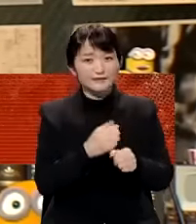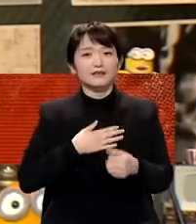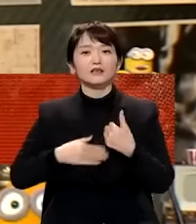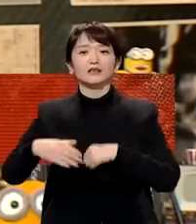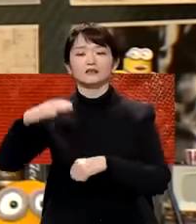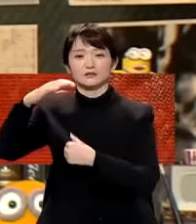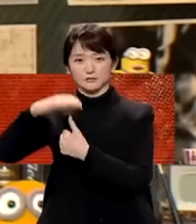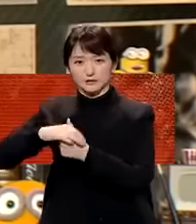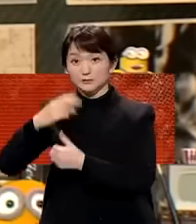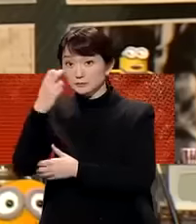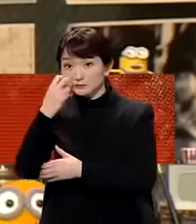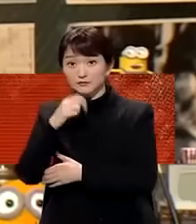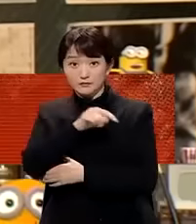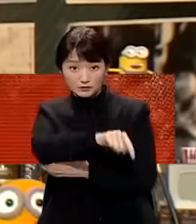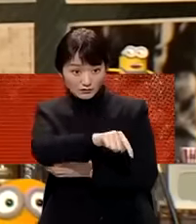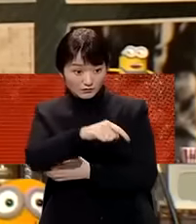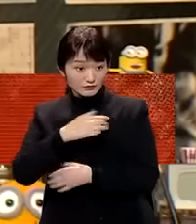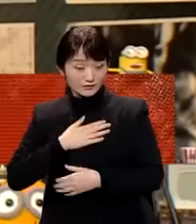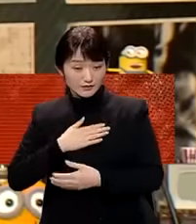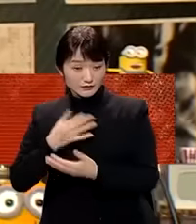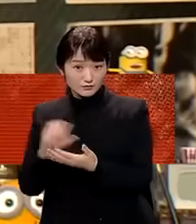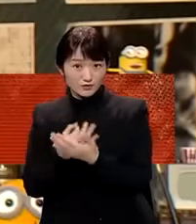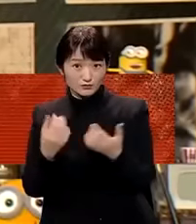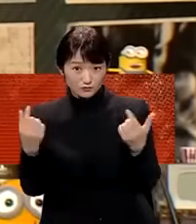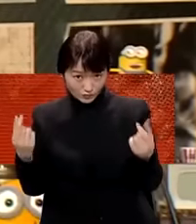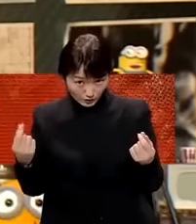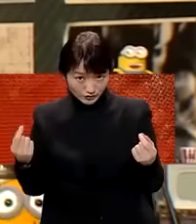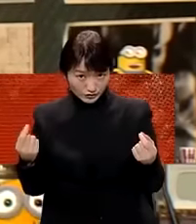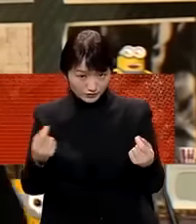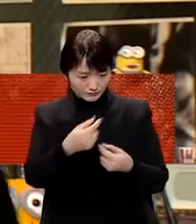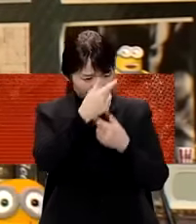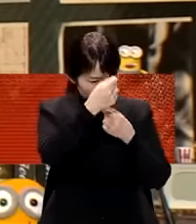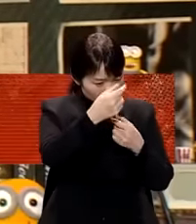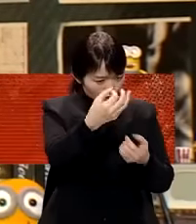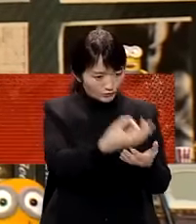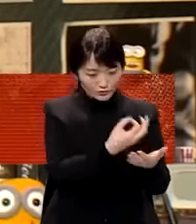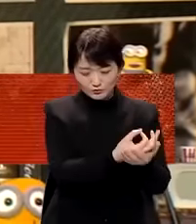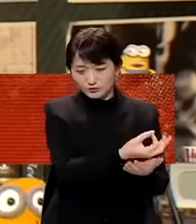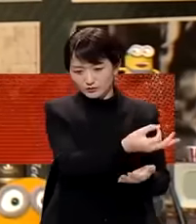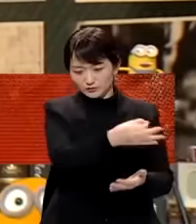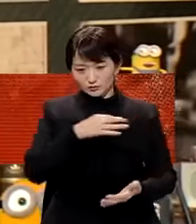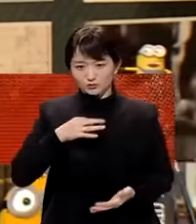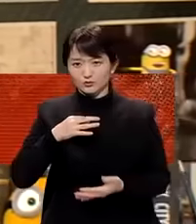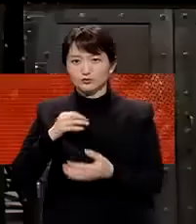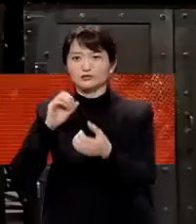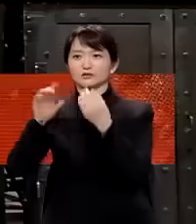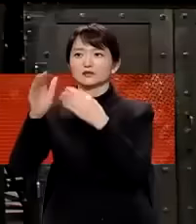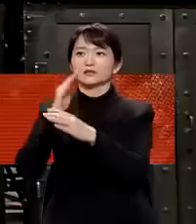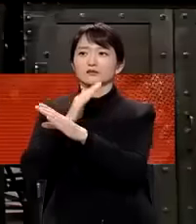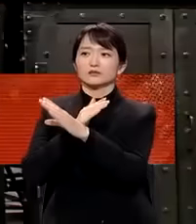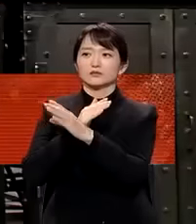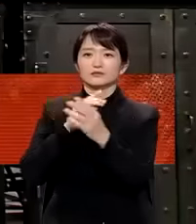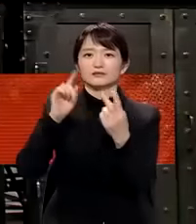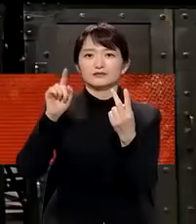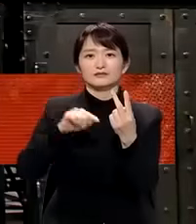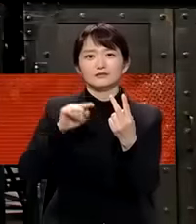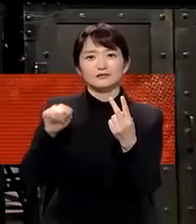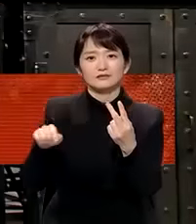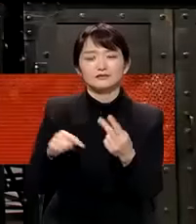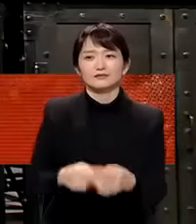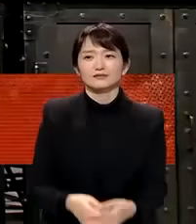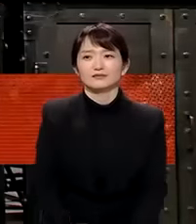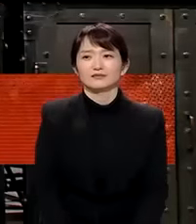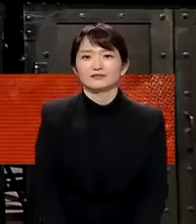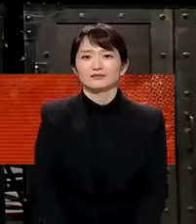대신 너 내가 지금 버는 것만큼 따박따박 벌어서 갔다 줘 알았어 엑 아이 왜